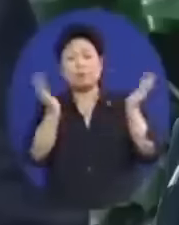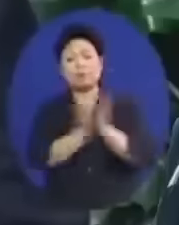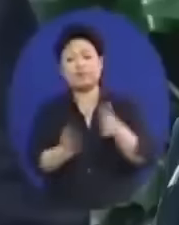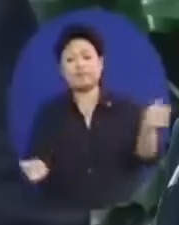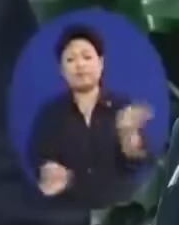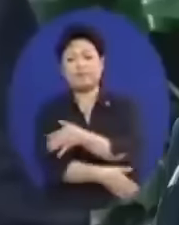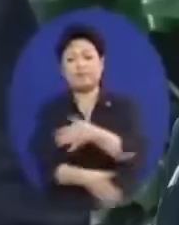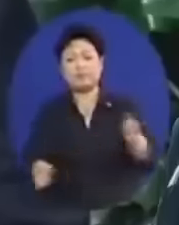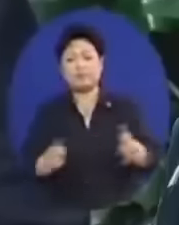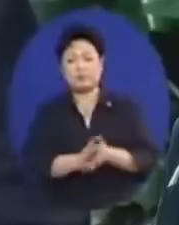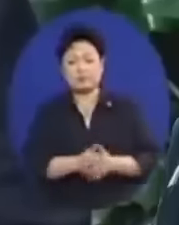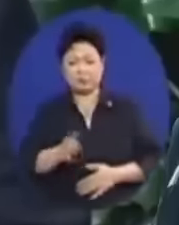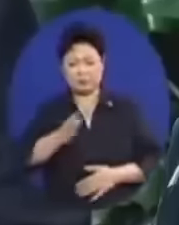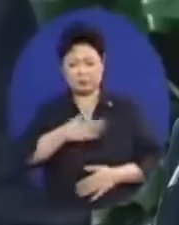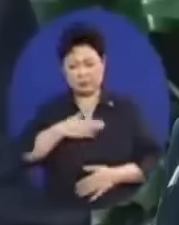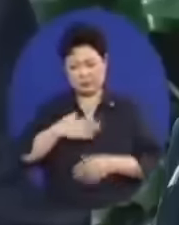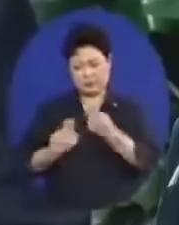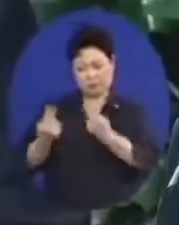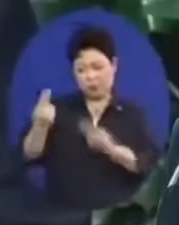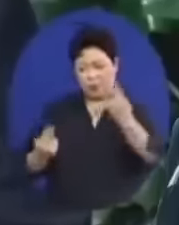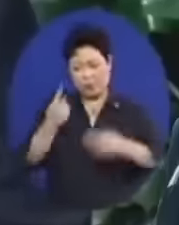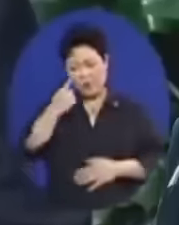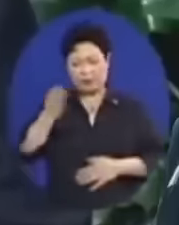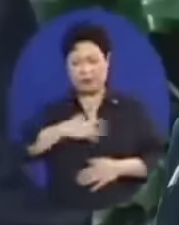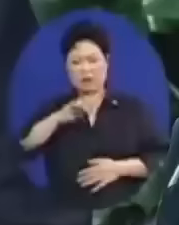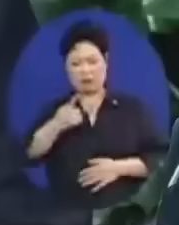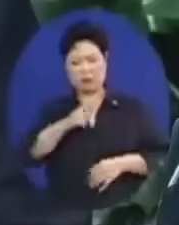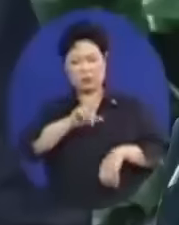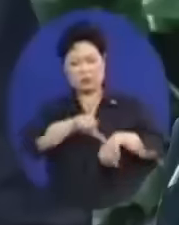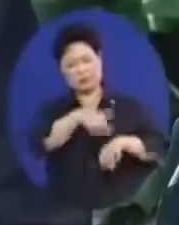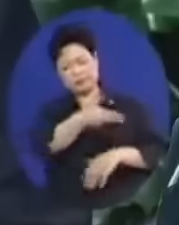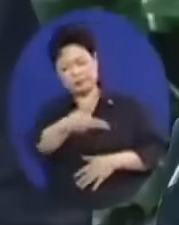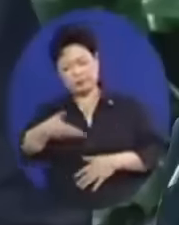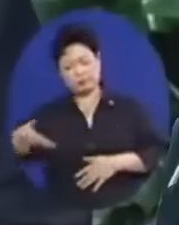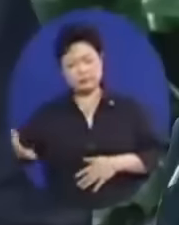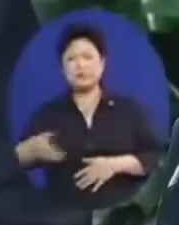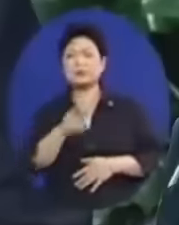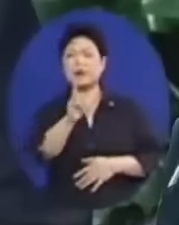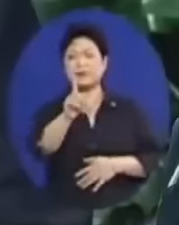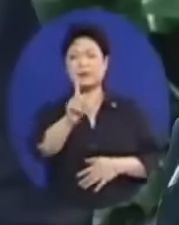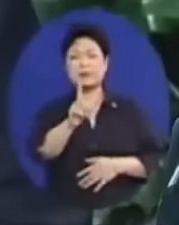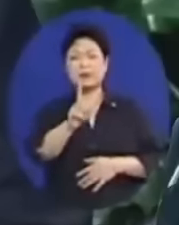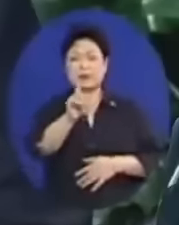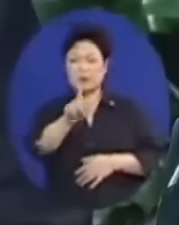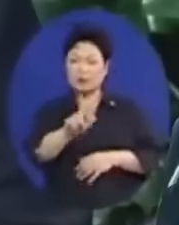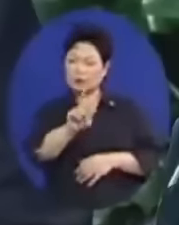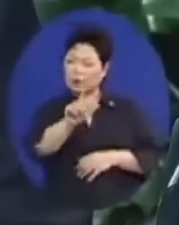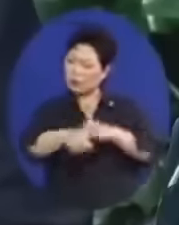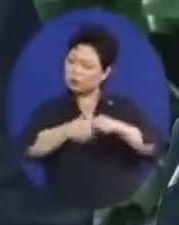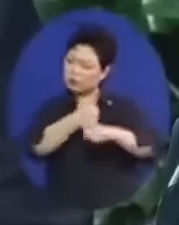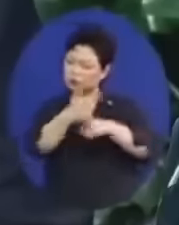즉시로 그처는 나를 거기에 비교해 보았습니다. 나도 세월이 흘러가서 한 5, 60년 후가